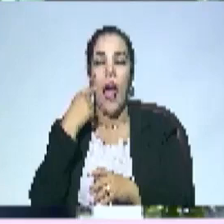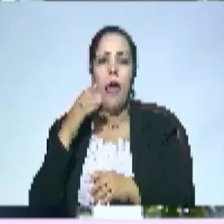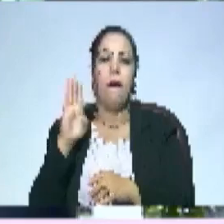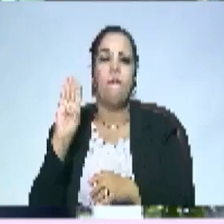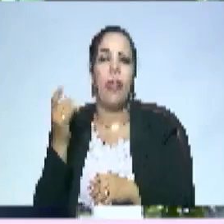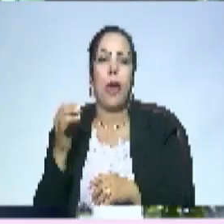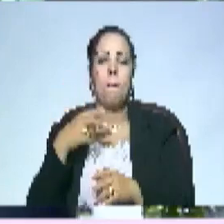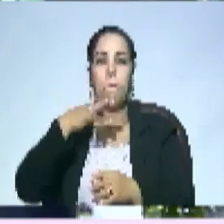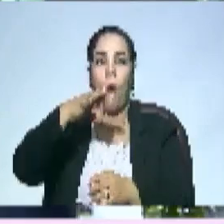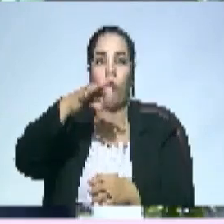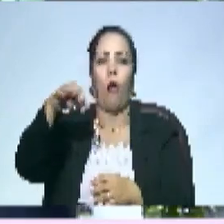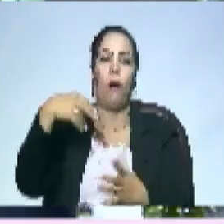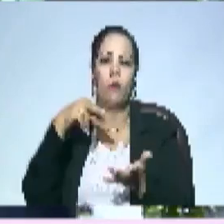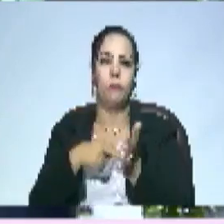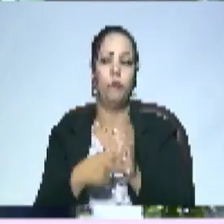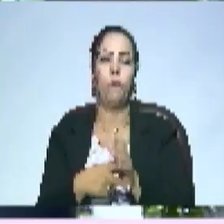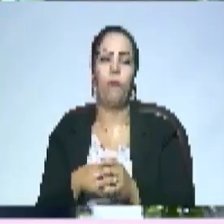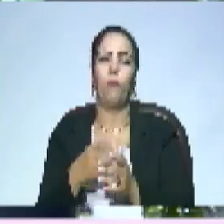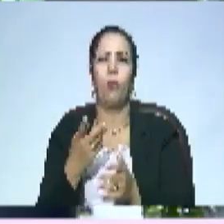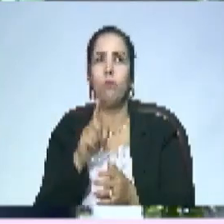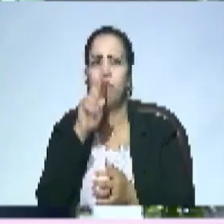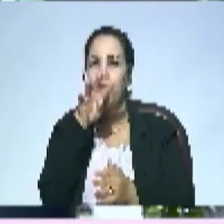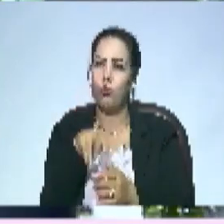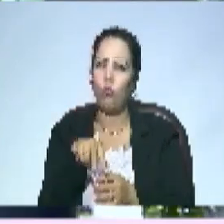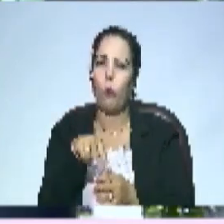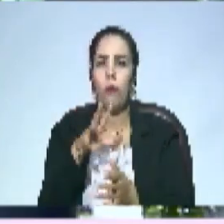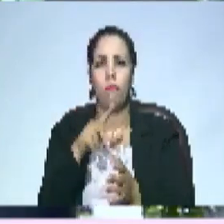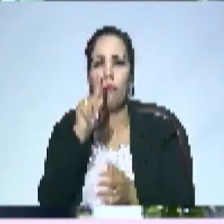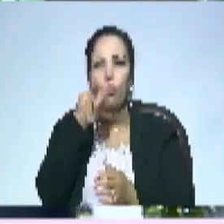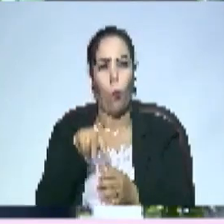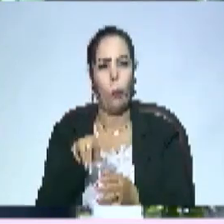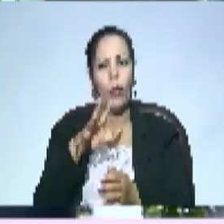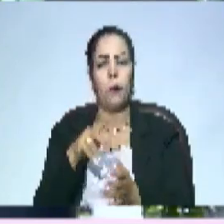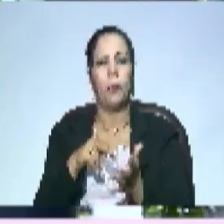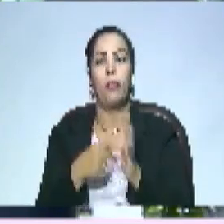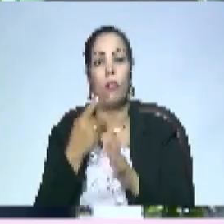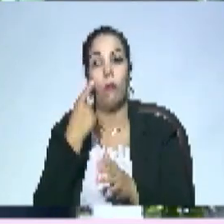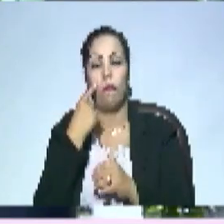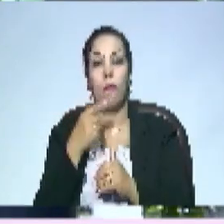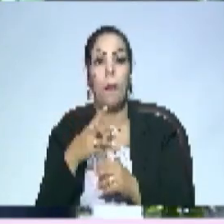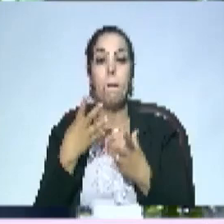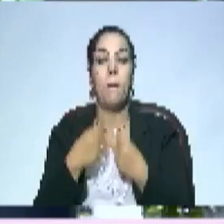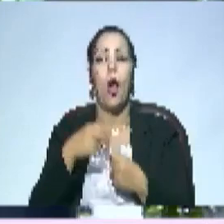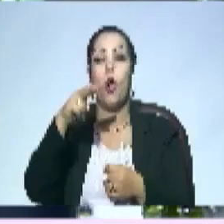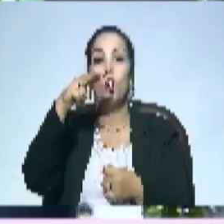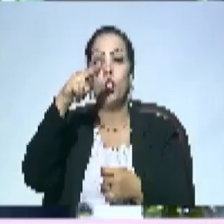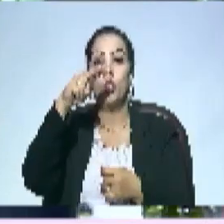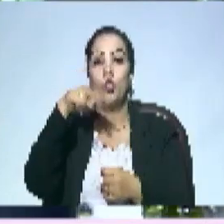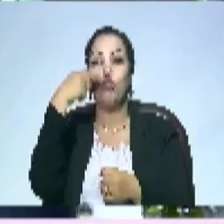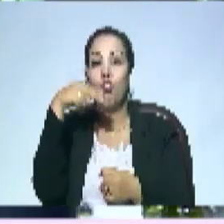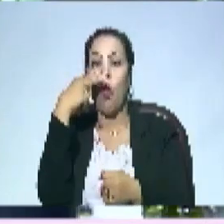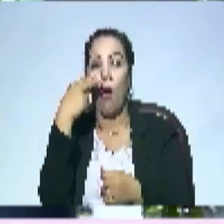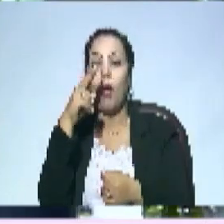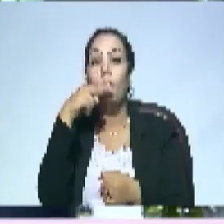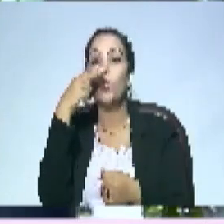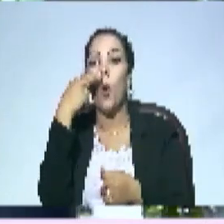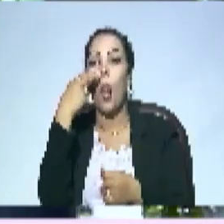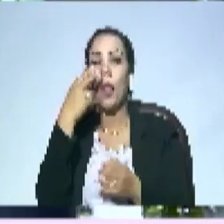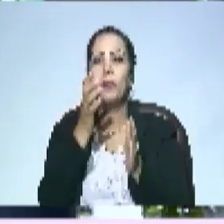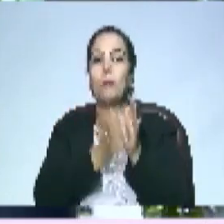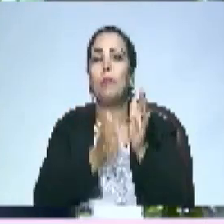باودر تمن تقريبا، ومعانا شوكولاته مبشوره، ومعانا جوز